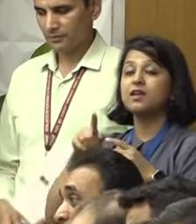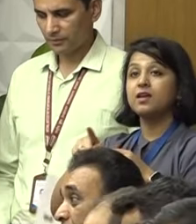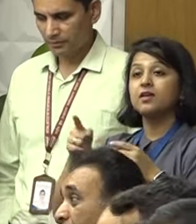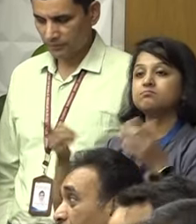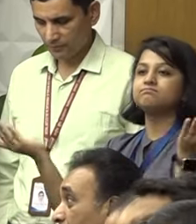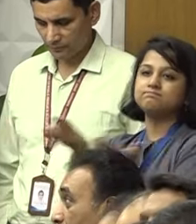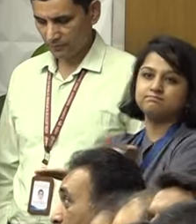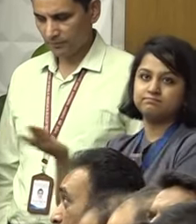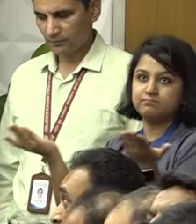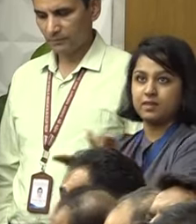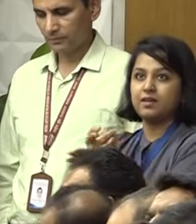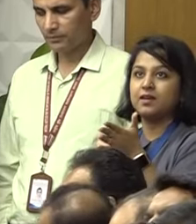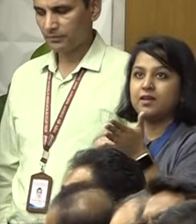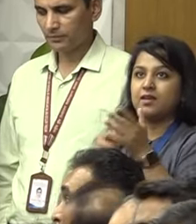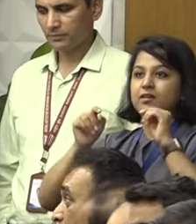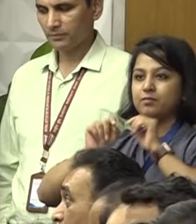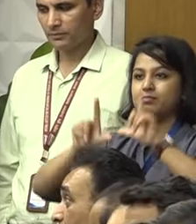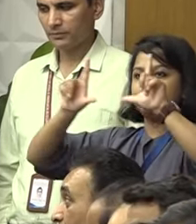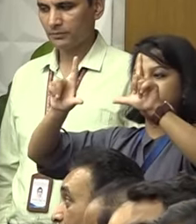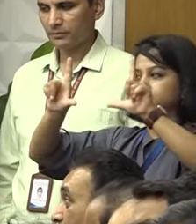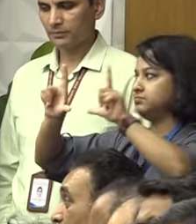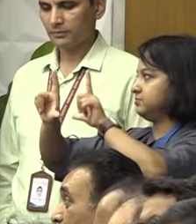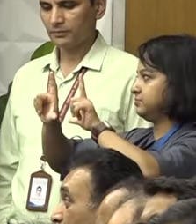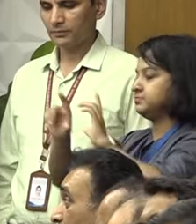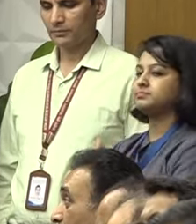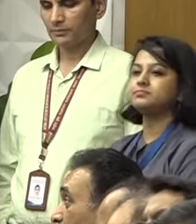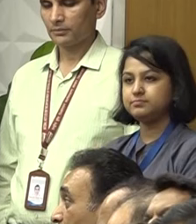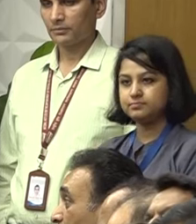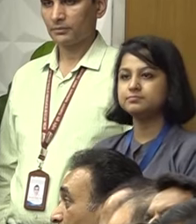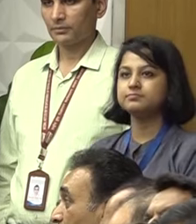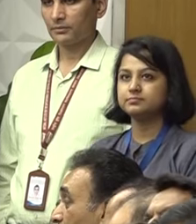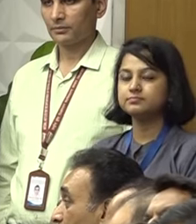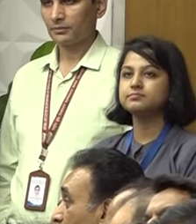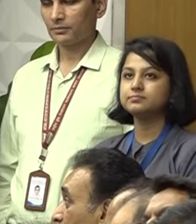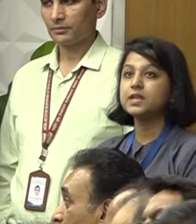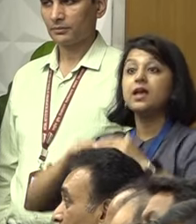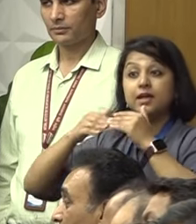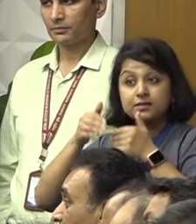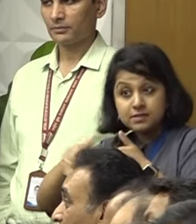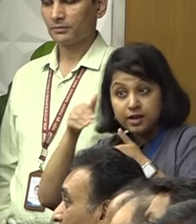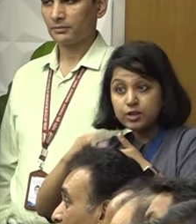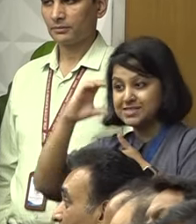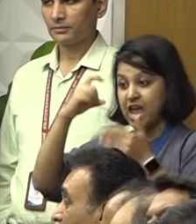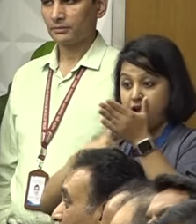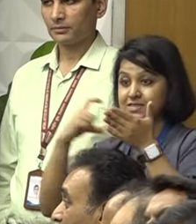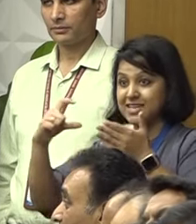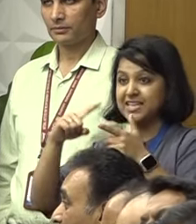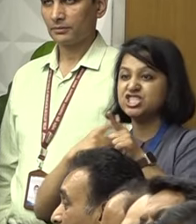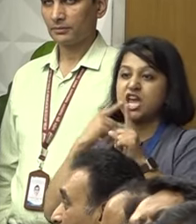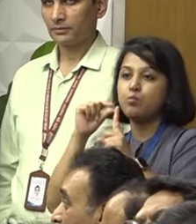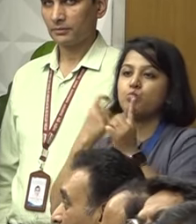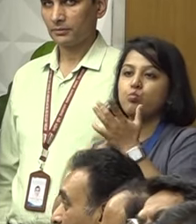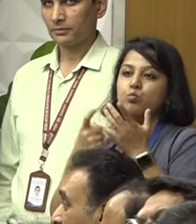समझौता ज्ञापन के लिए सभी अपनी शुभेच्छाएं यहाँ प्रदान करें। और इसी क्रम में सीआरसी जयपुर के तहत